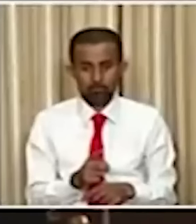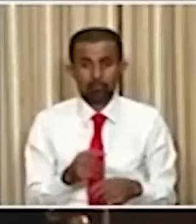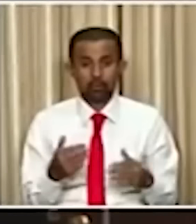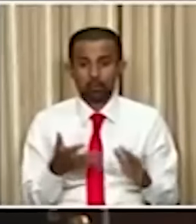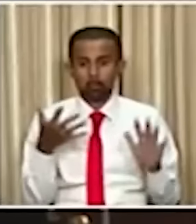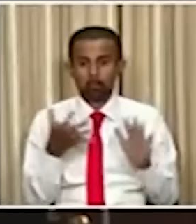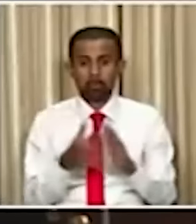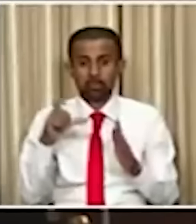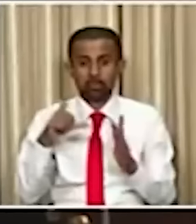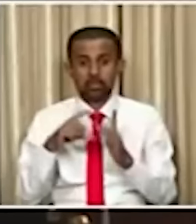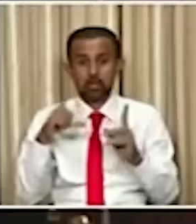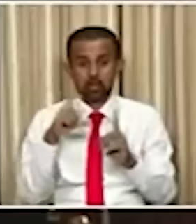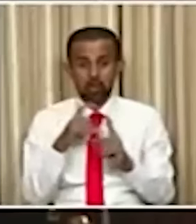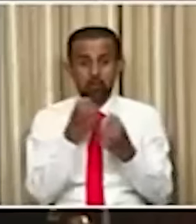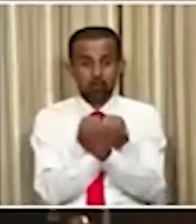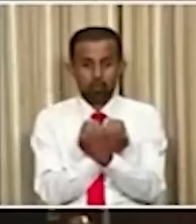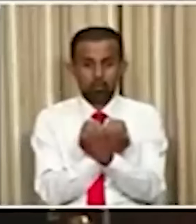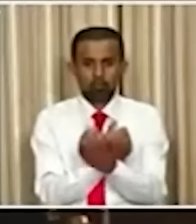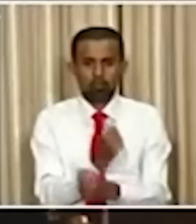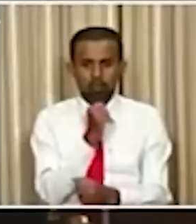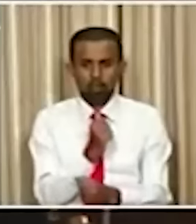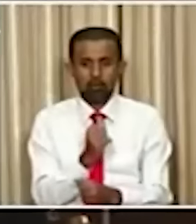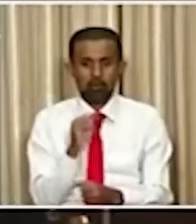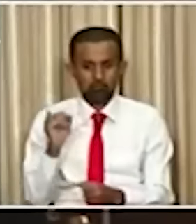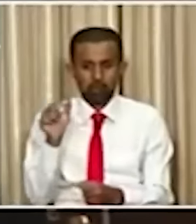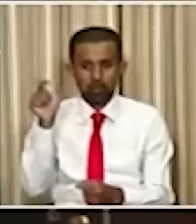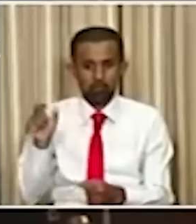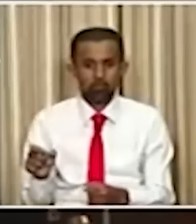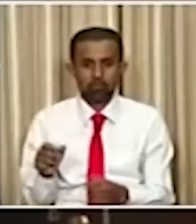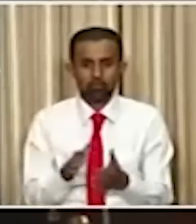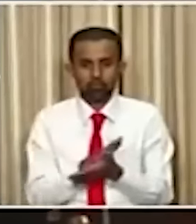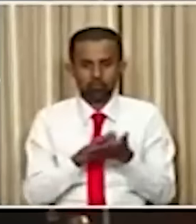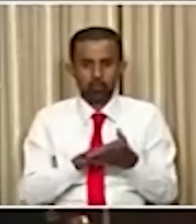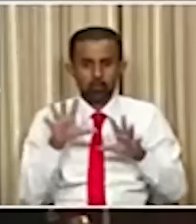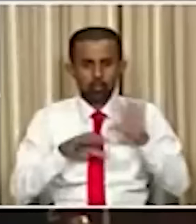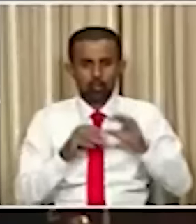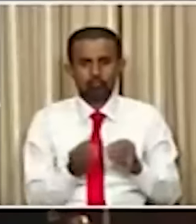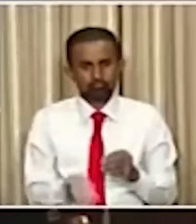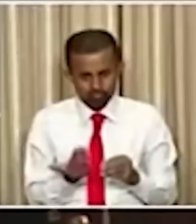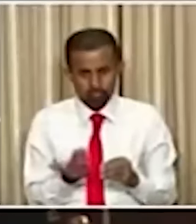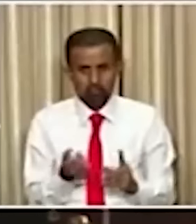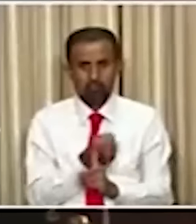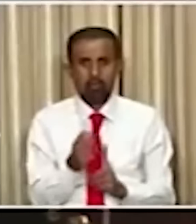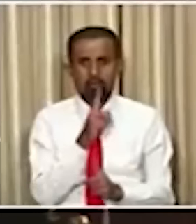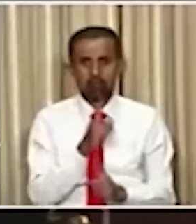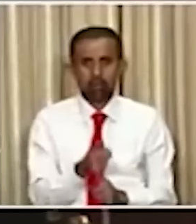the Parixer de Bardavendua, Sabe Vitigaru Pilibadua, Niver de Tordula Bagan Negre Balakiri Magarua,